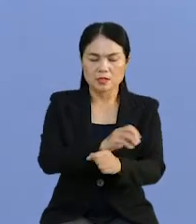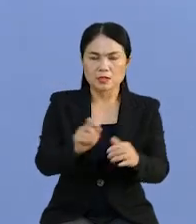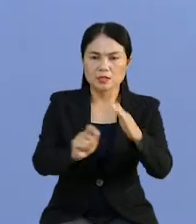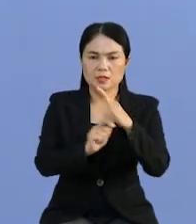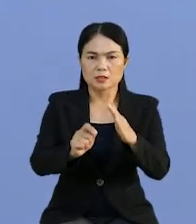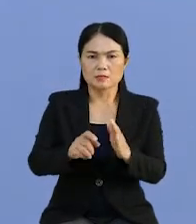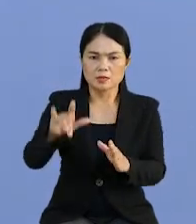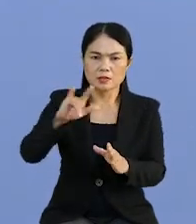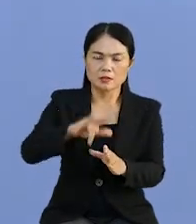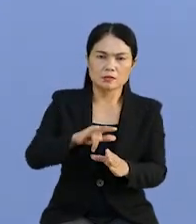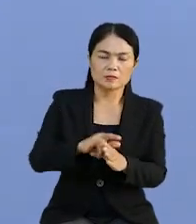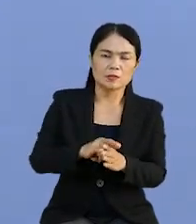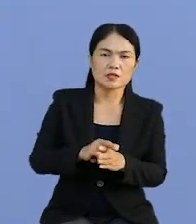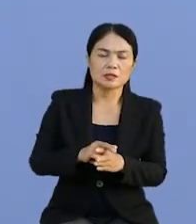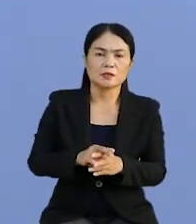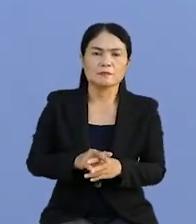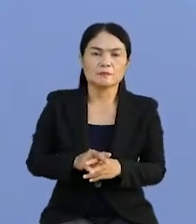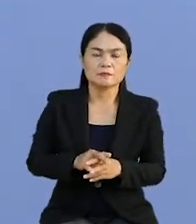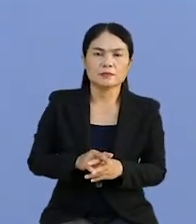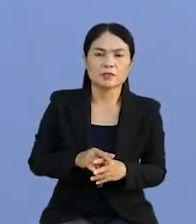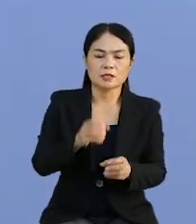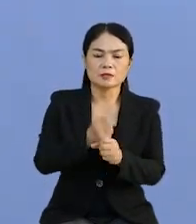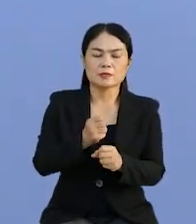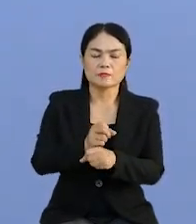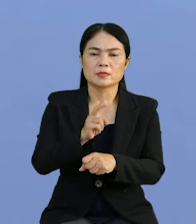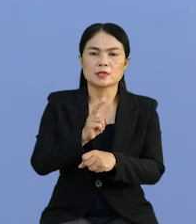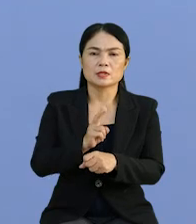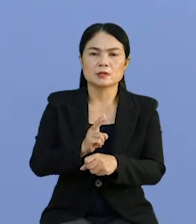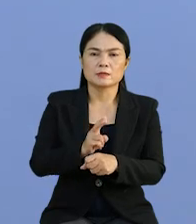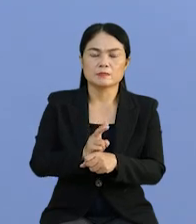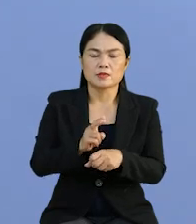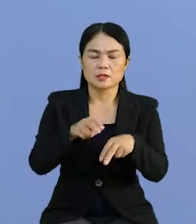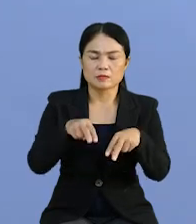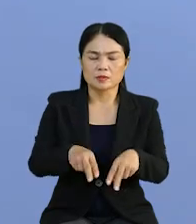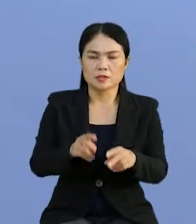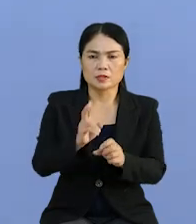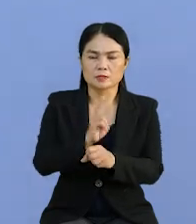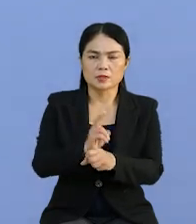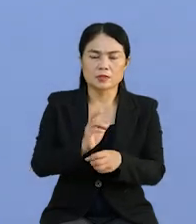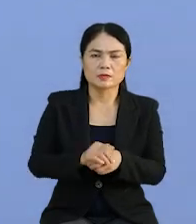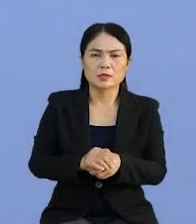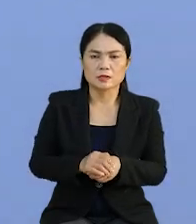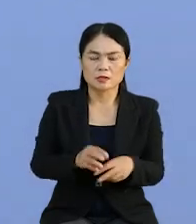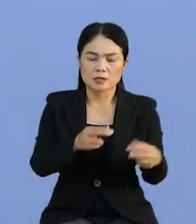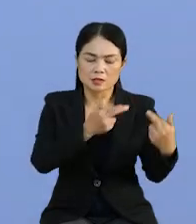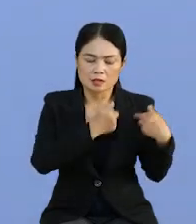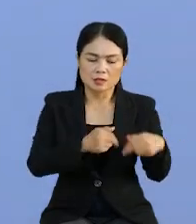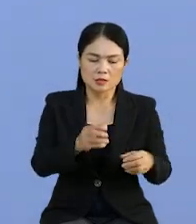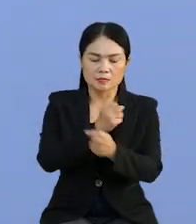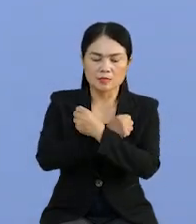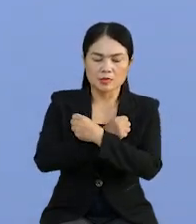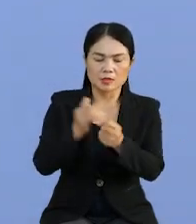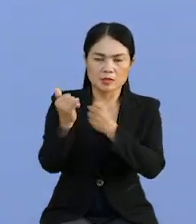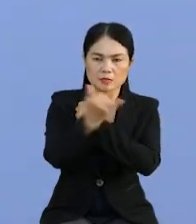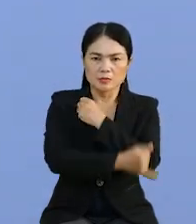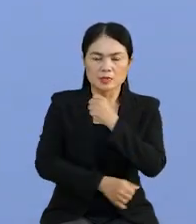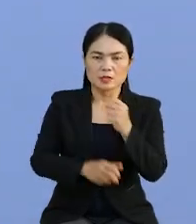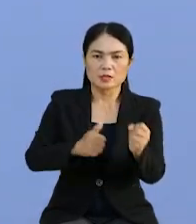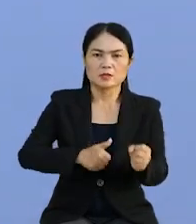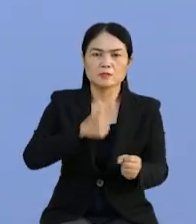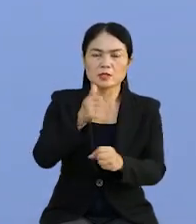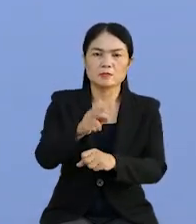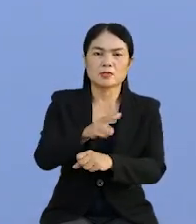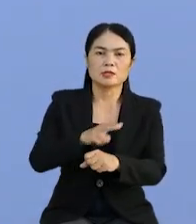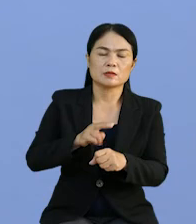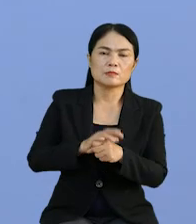รายเปล่งกาดได้กำปองแต่นะเพื่ออาชีพกรรมบาดไอโกนเมียนตึกจัดสลายประเทศจีดเมียนโมตนาเพียบ